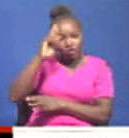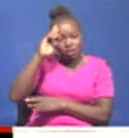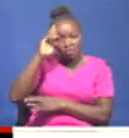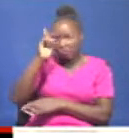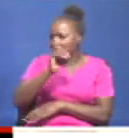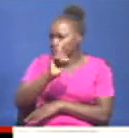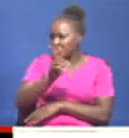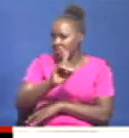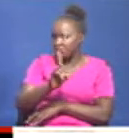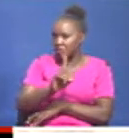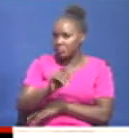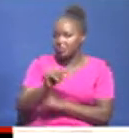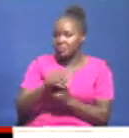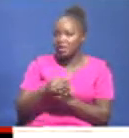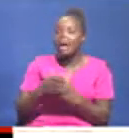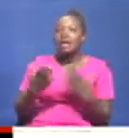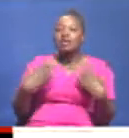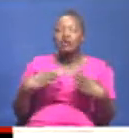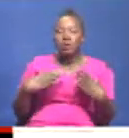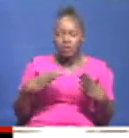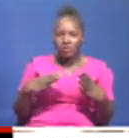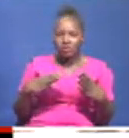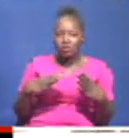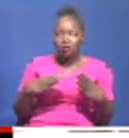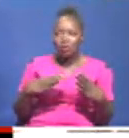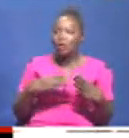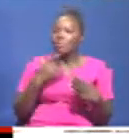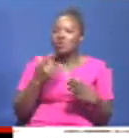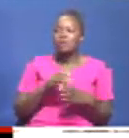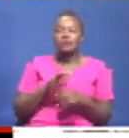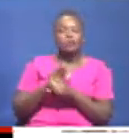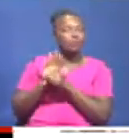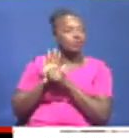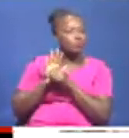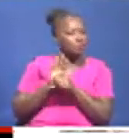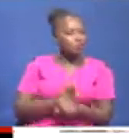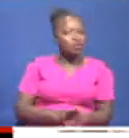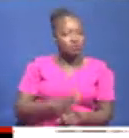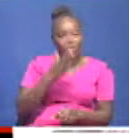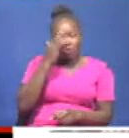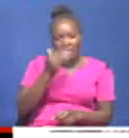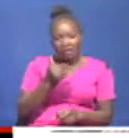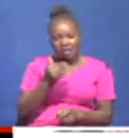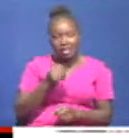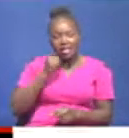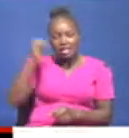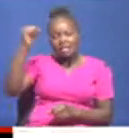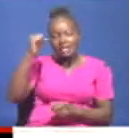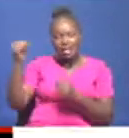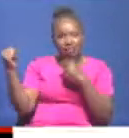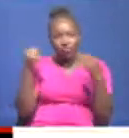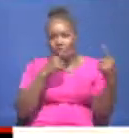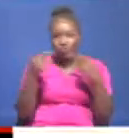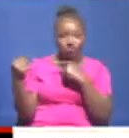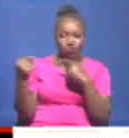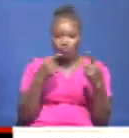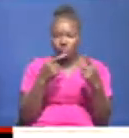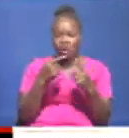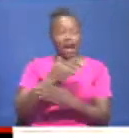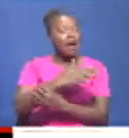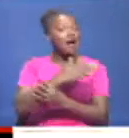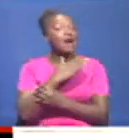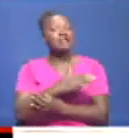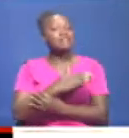Watu wasiweze kubughudhika kwa sababu ya fujo la kisiasa. Handshake